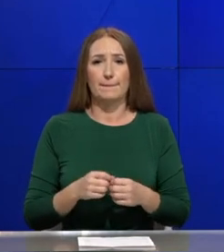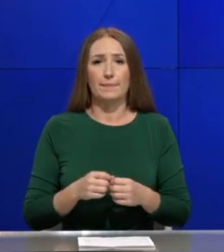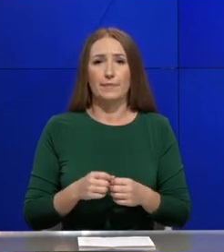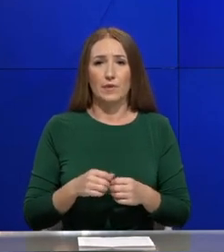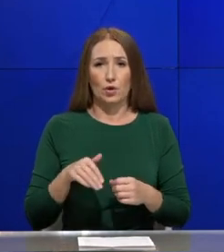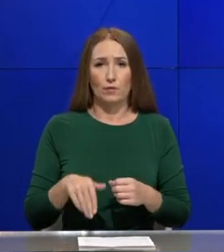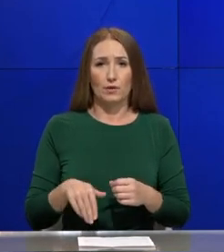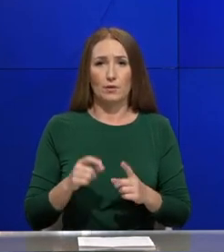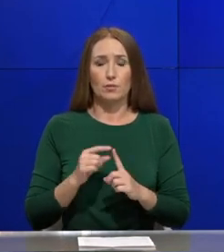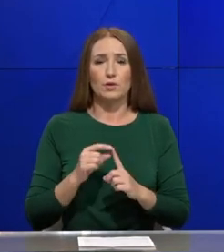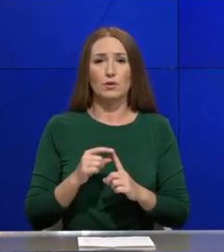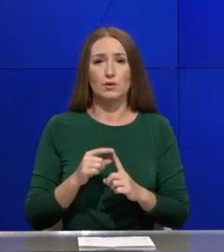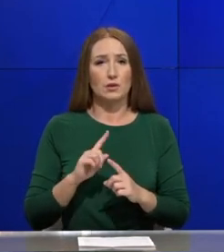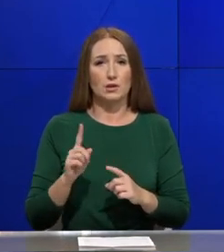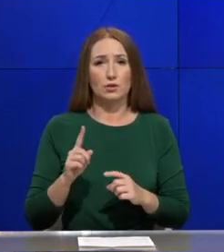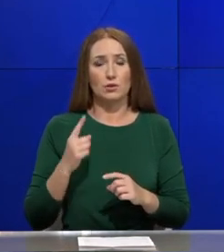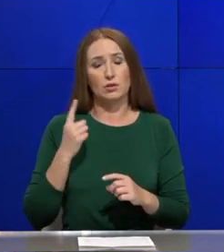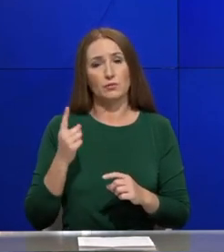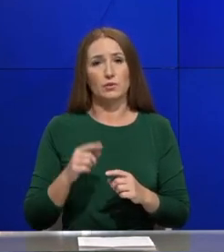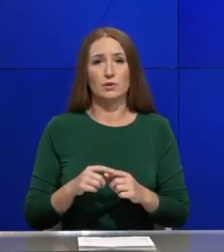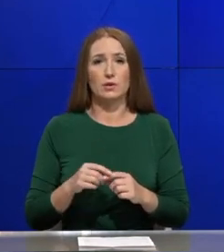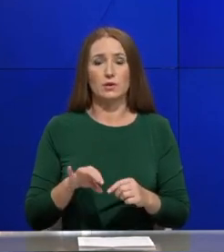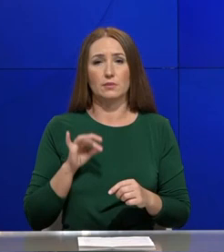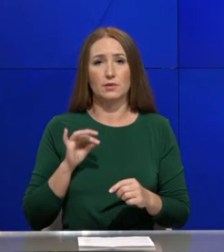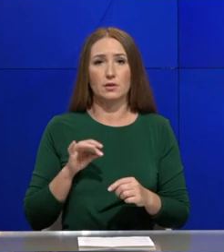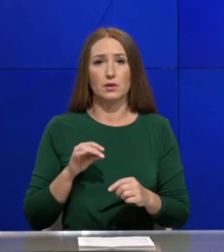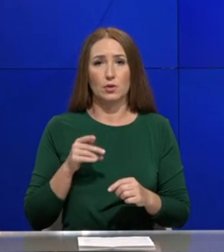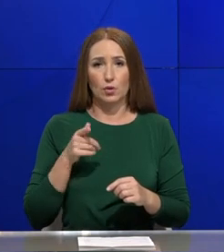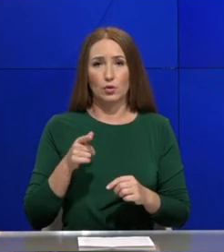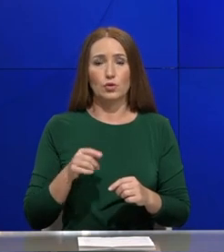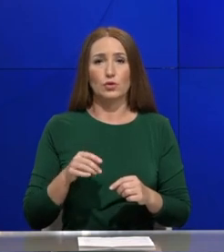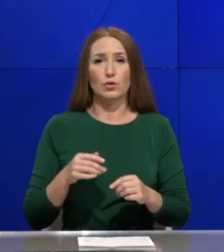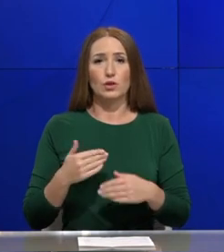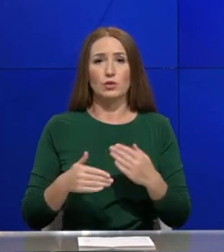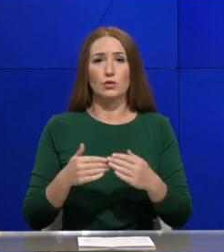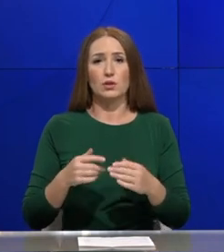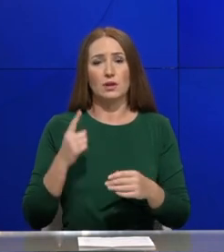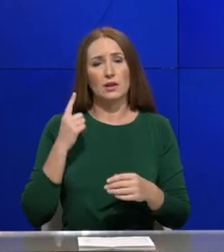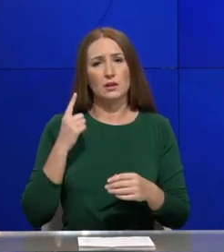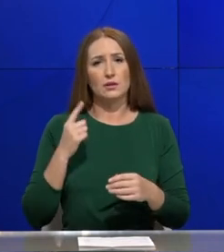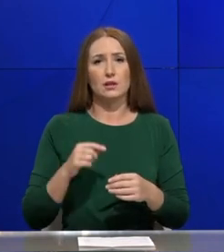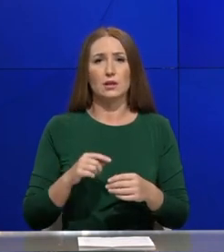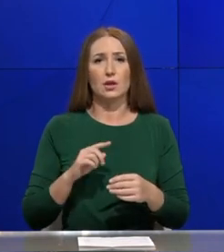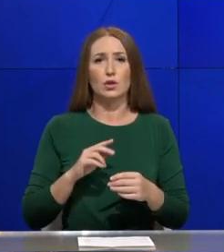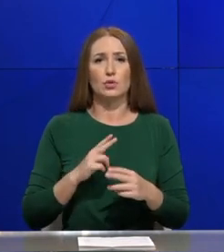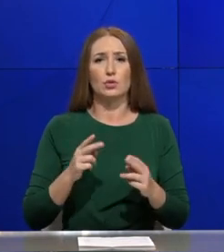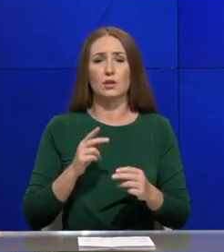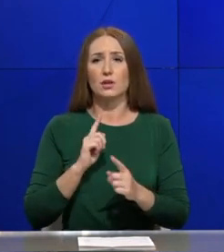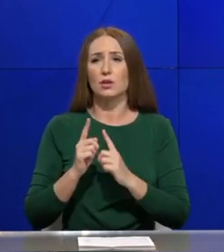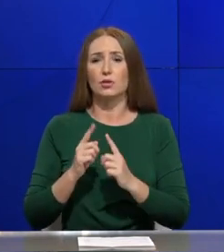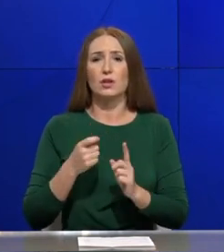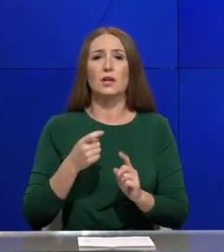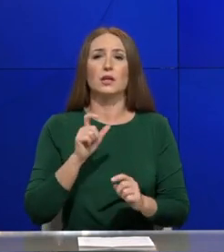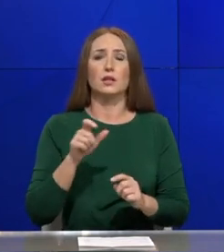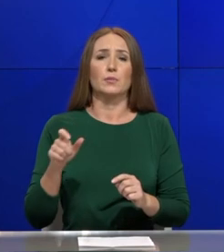Ovi prioriteti nisu nasumično izabrani. Oni su rezultat analiza i drugih razgovora s građanima